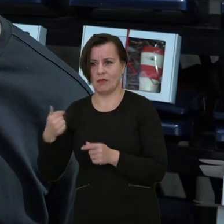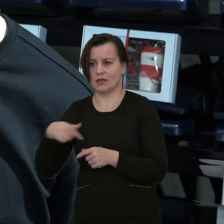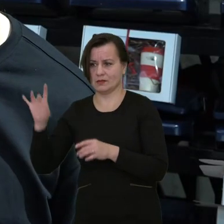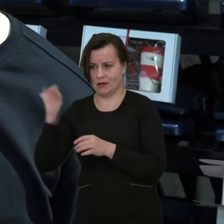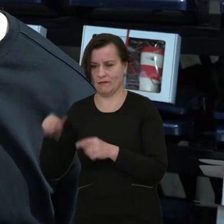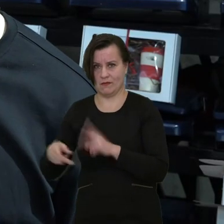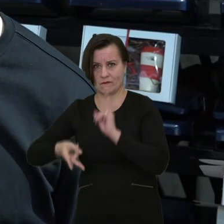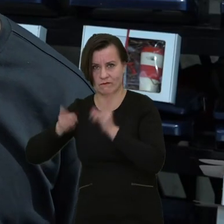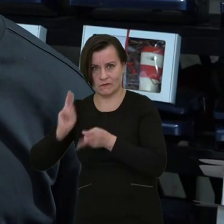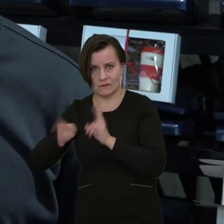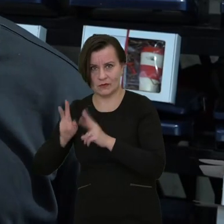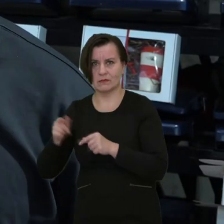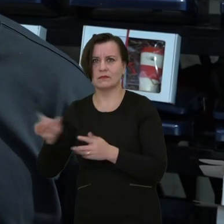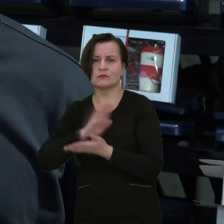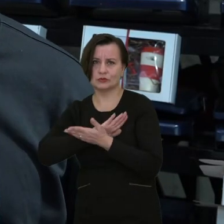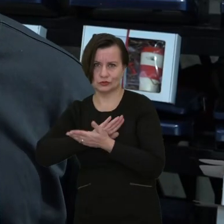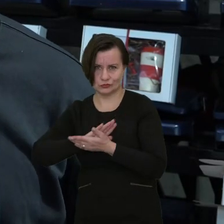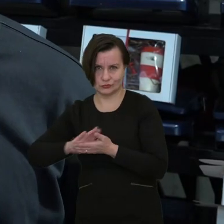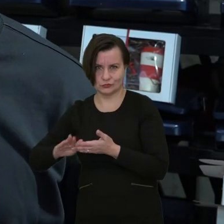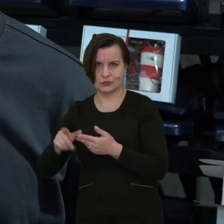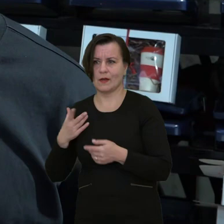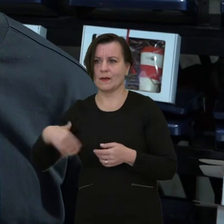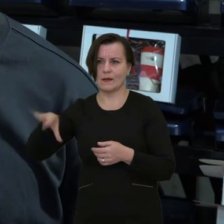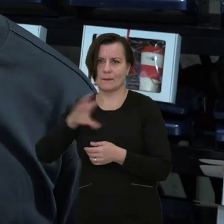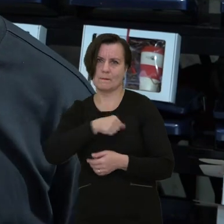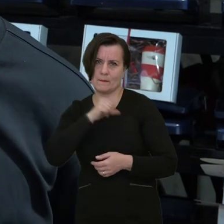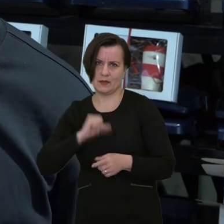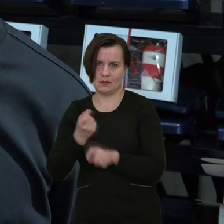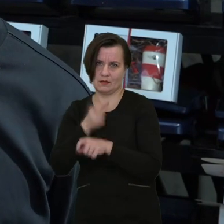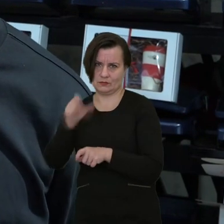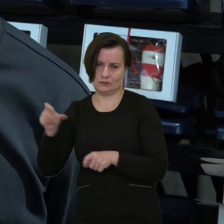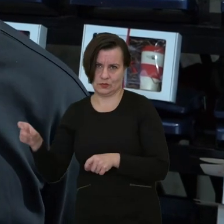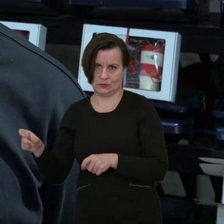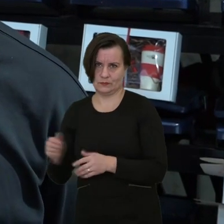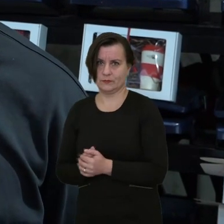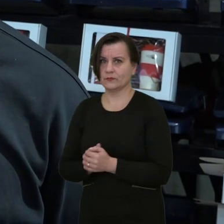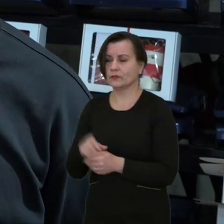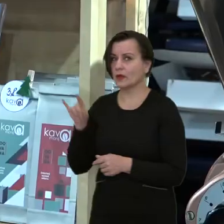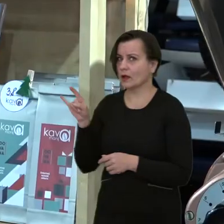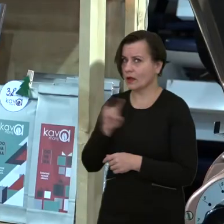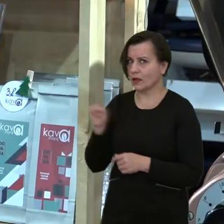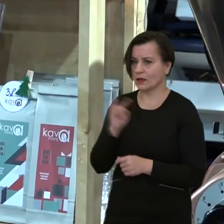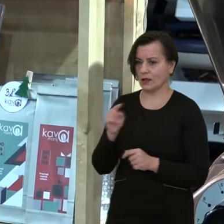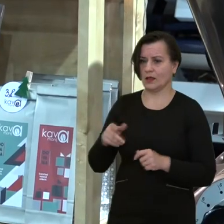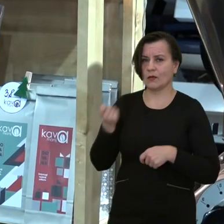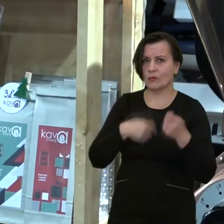kavos namuose. Tai toks populiariausias būtent grinuolis, kurį mėgsta visi kėdainiečiai